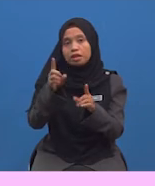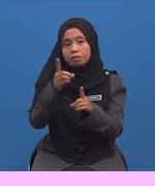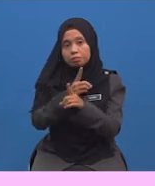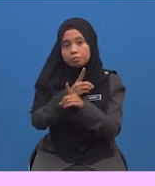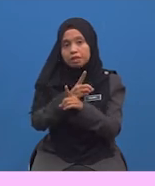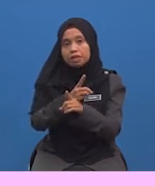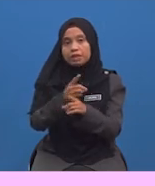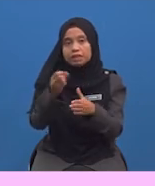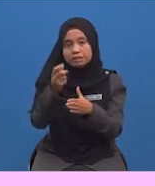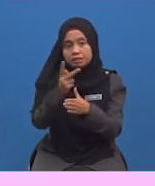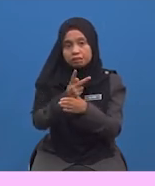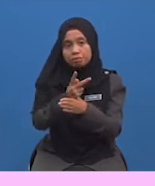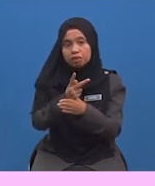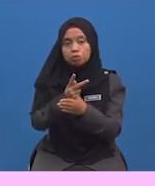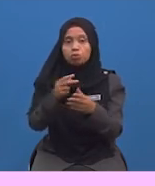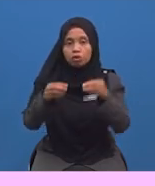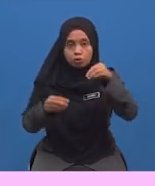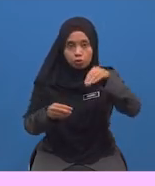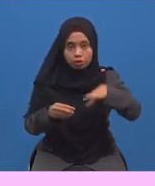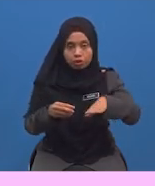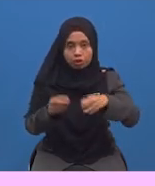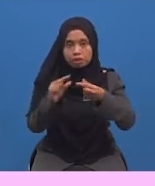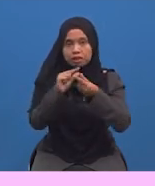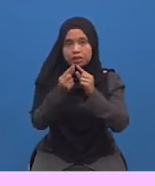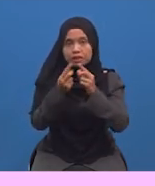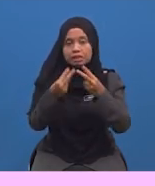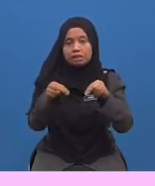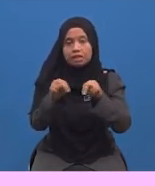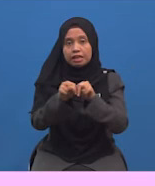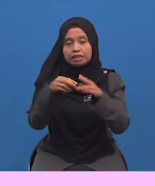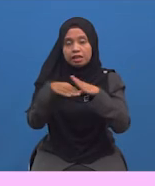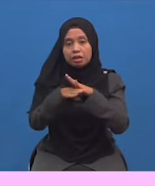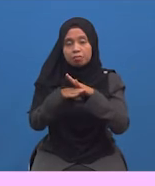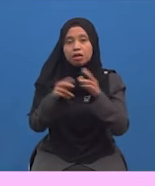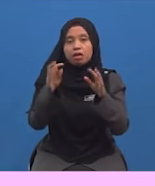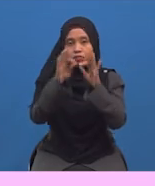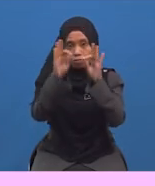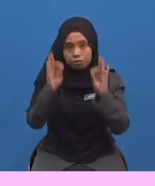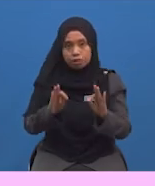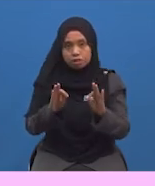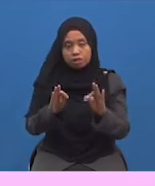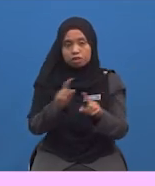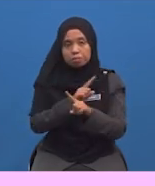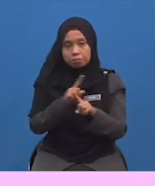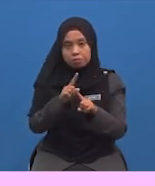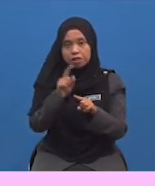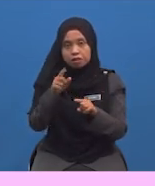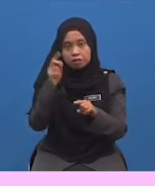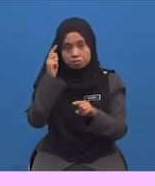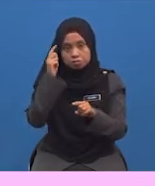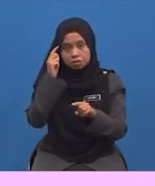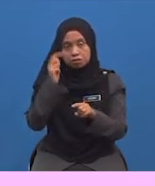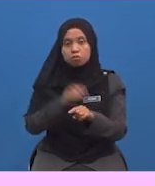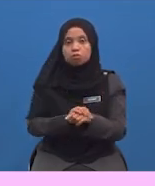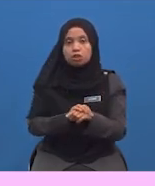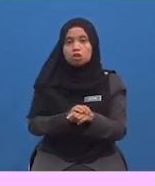Gantikan nilai-nilai yang diberi ke dalam rumus. Namun, anda harus peka